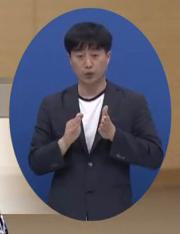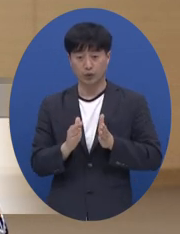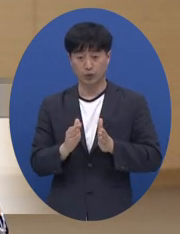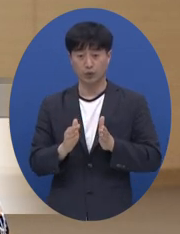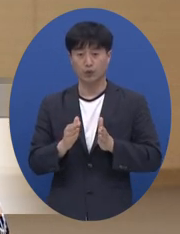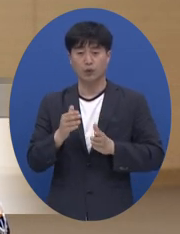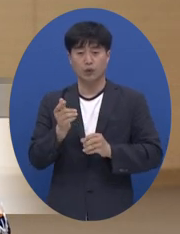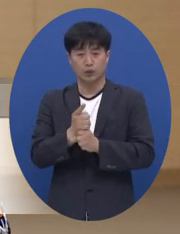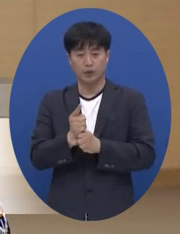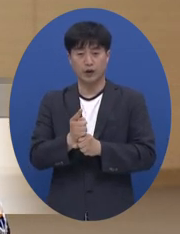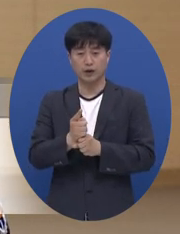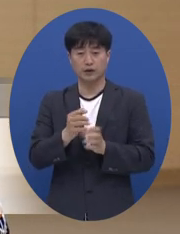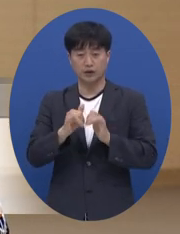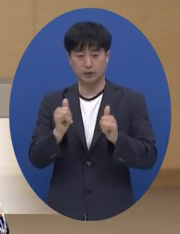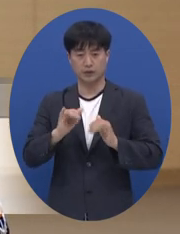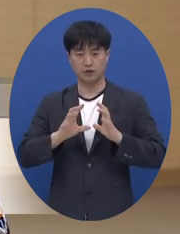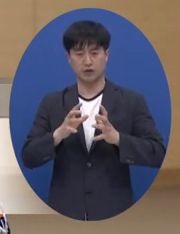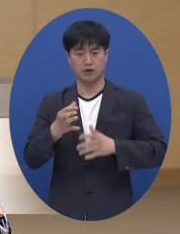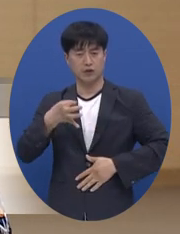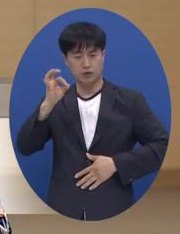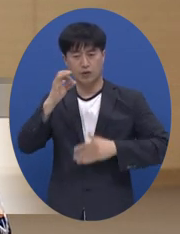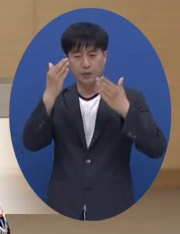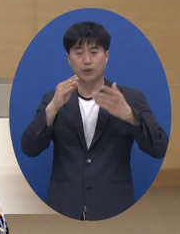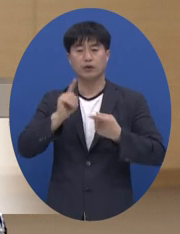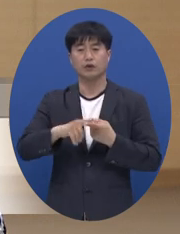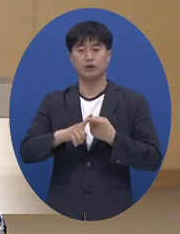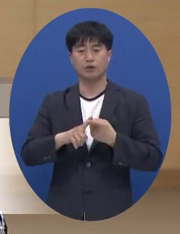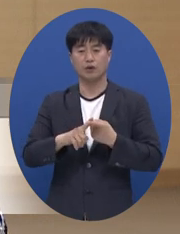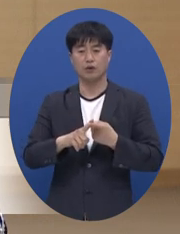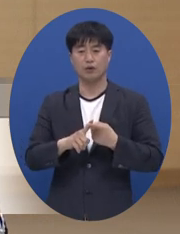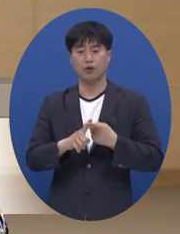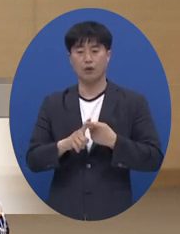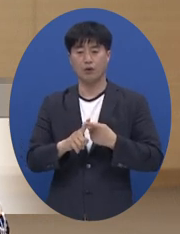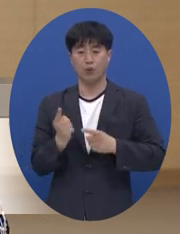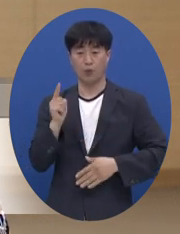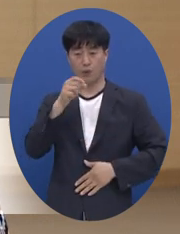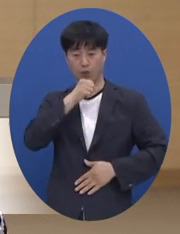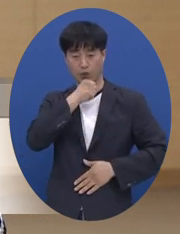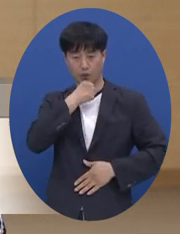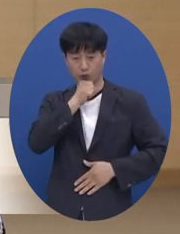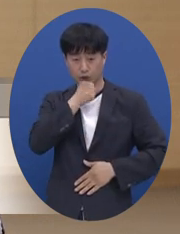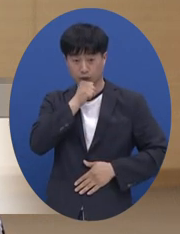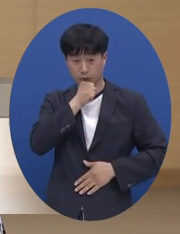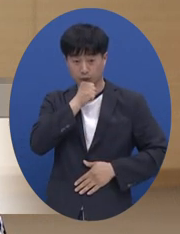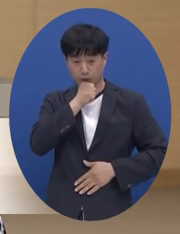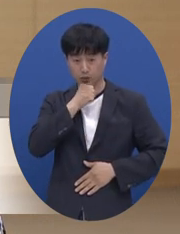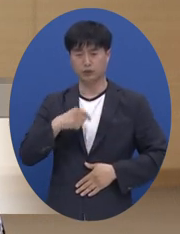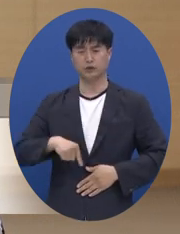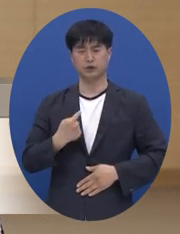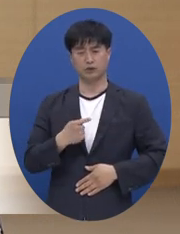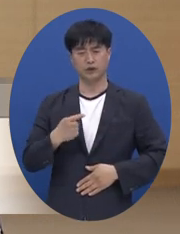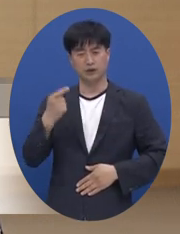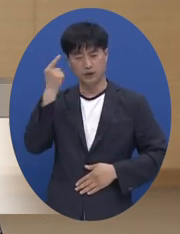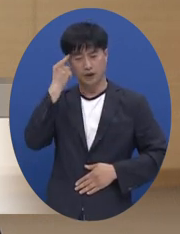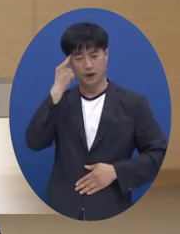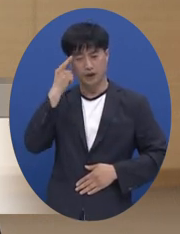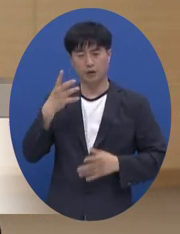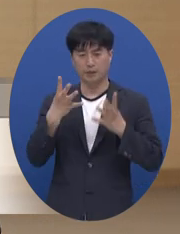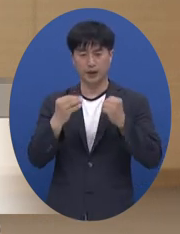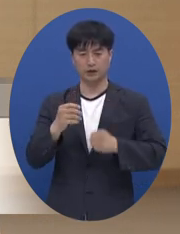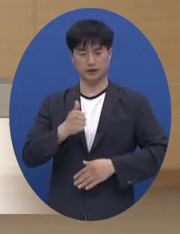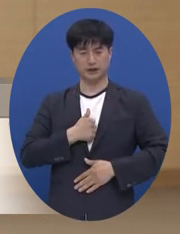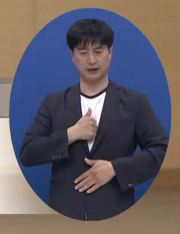소방 구급대원이 세계에서 인정을 받았다는 것에서 굉장히 높은 점수를 저희 스스로에게 매기고